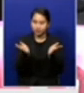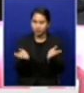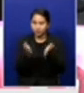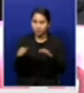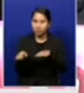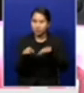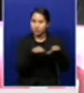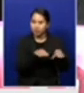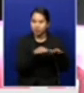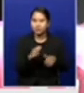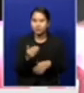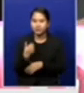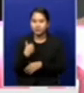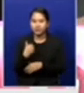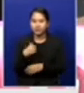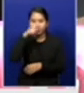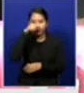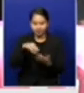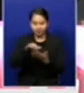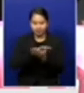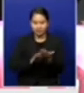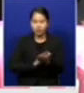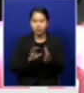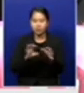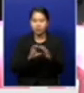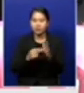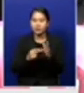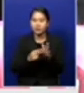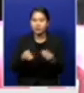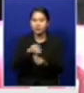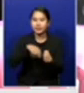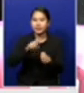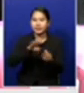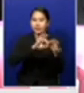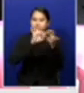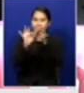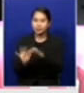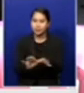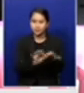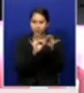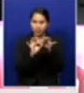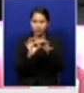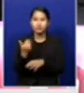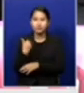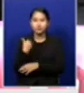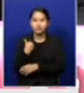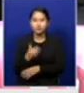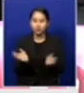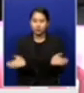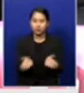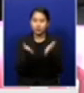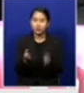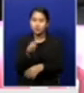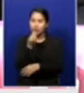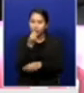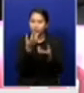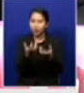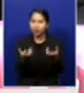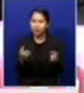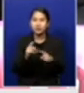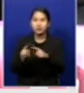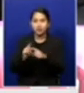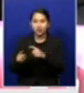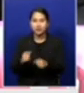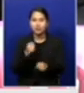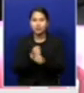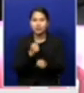ฮะให้ประเทศไทยเป็นห่วงโซ่อุปทานของโลกให้จงได้ส่งเสริมในการทำอาหารในรูปแบบอนาคตแบบใหม่เช่นการผลิตอาหาร